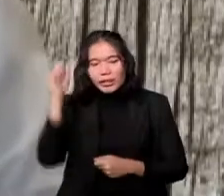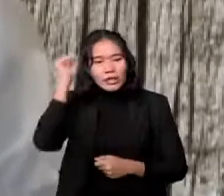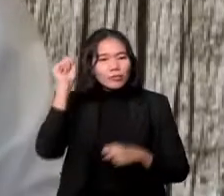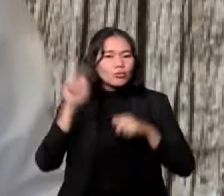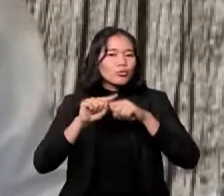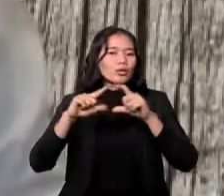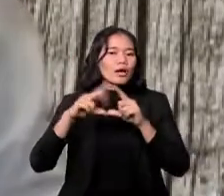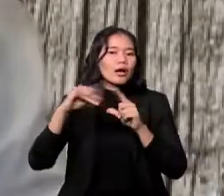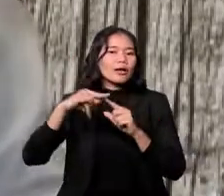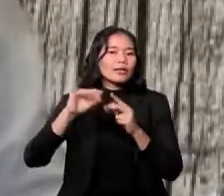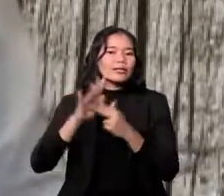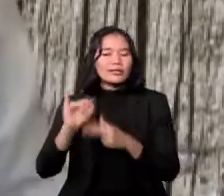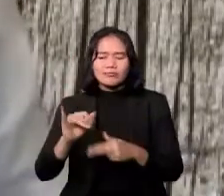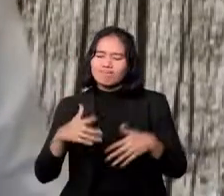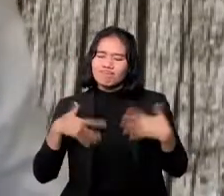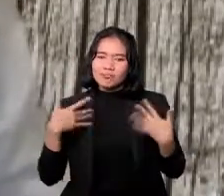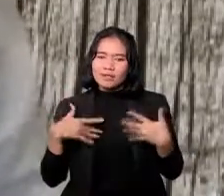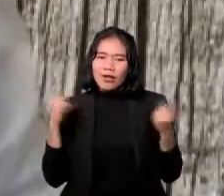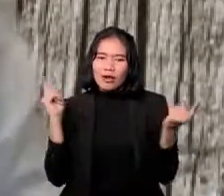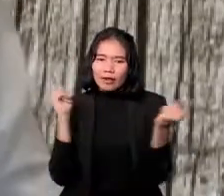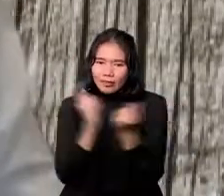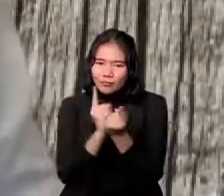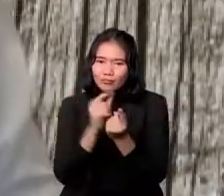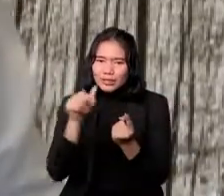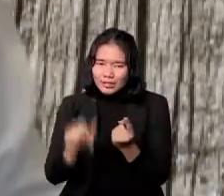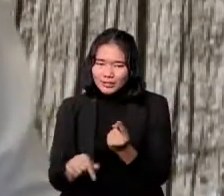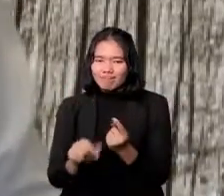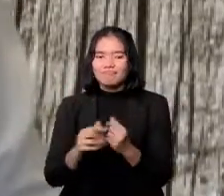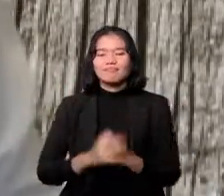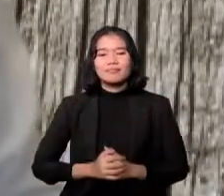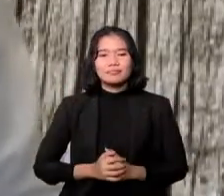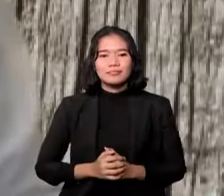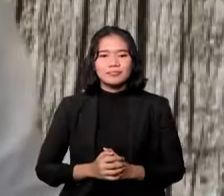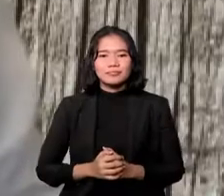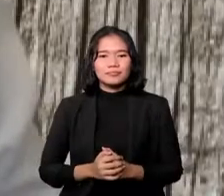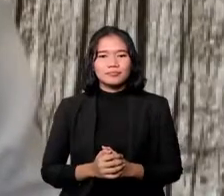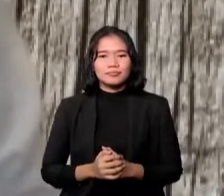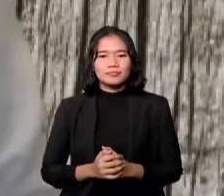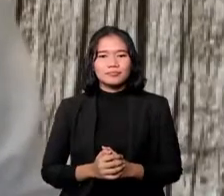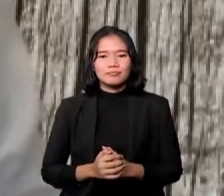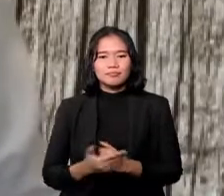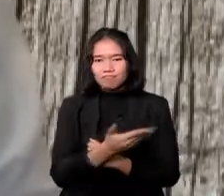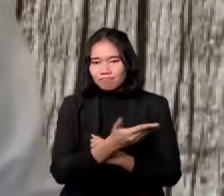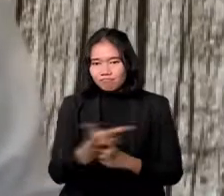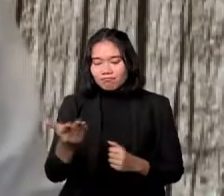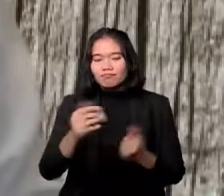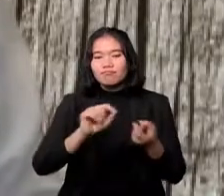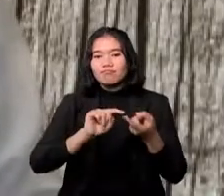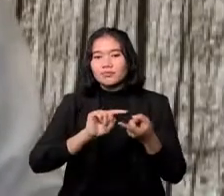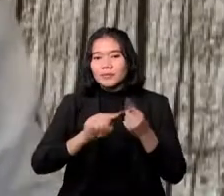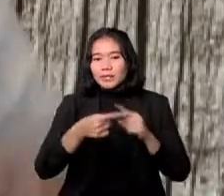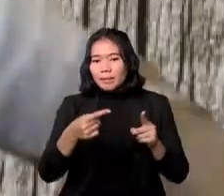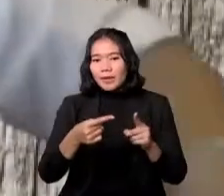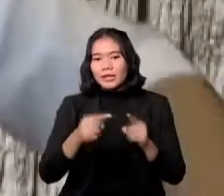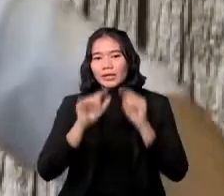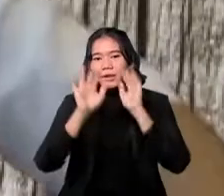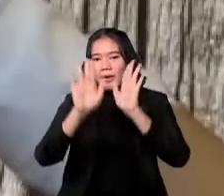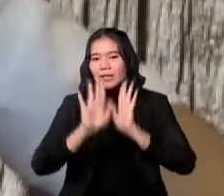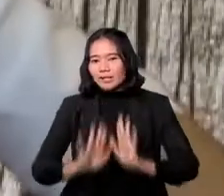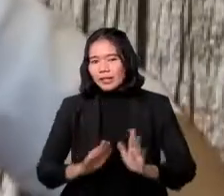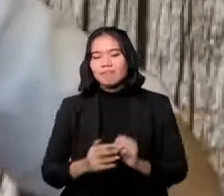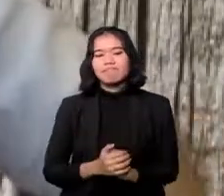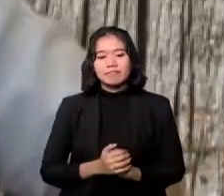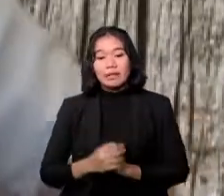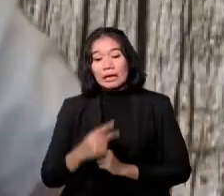terima kasih Bu. Saya sangat senang sekali bisa berdampingan dengan Ibu di sini. Serta para rekan-rekan wartawan,